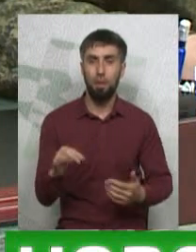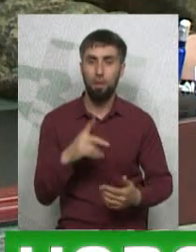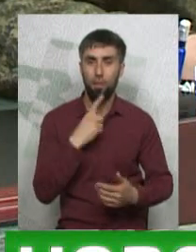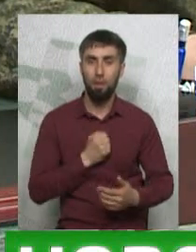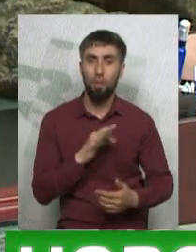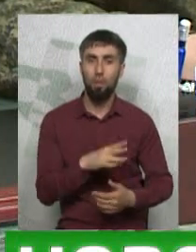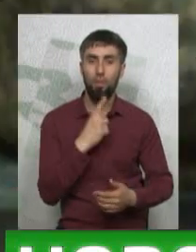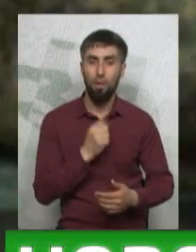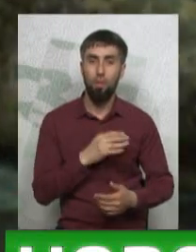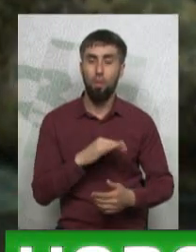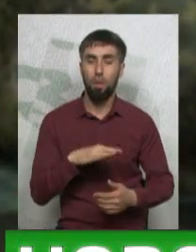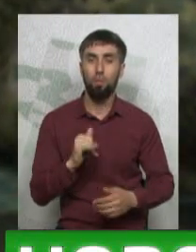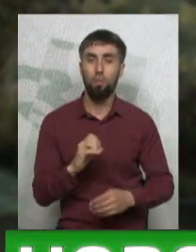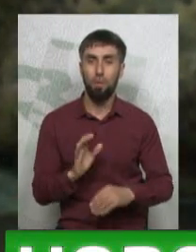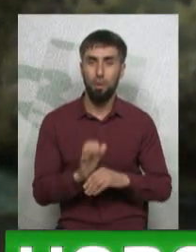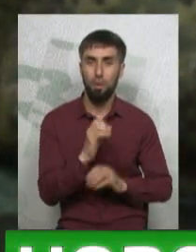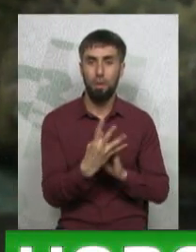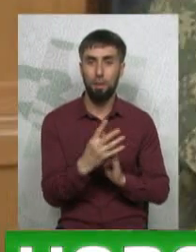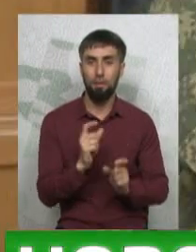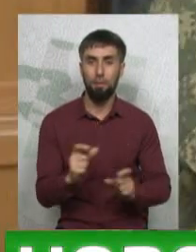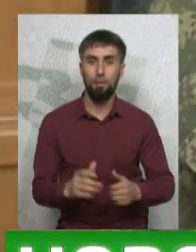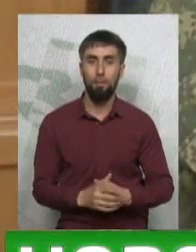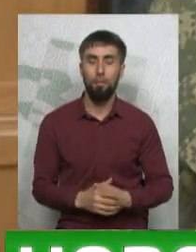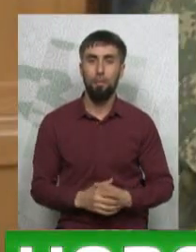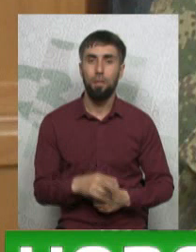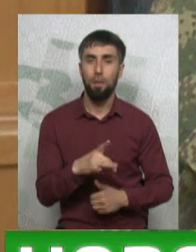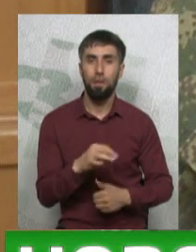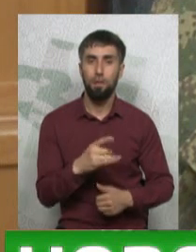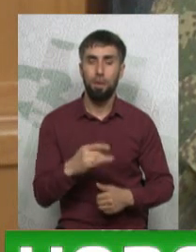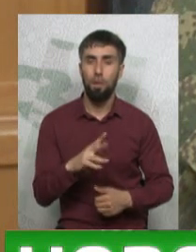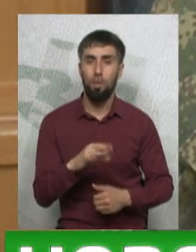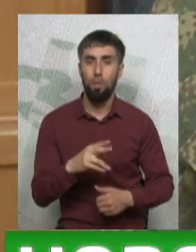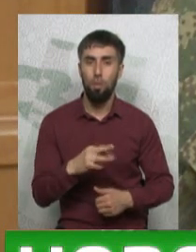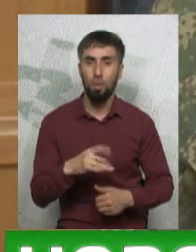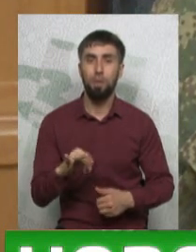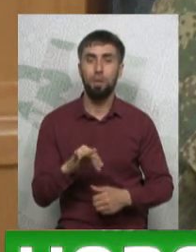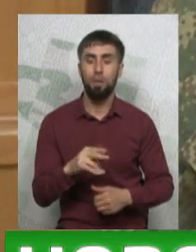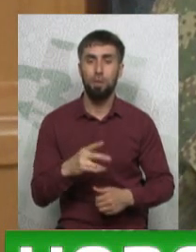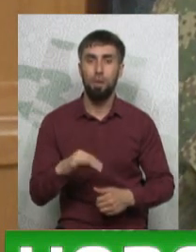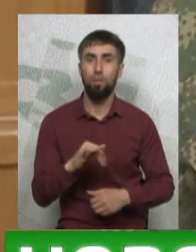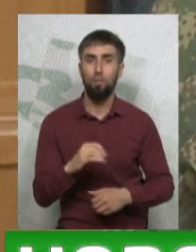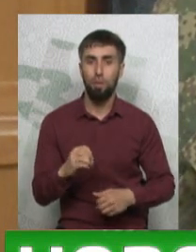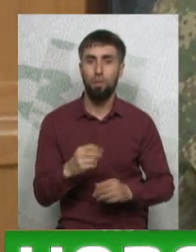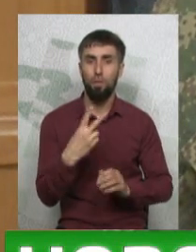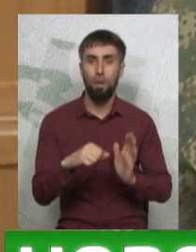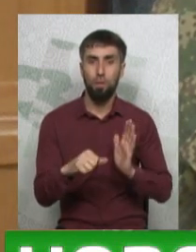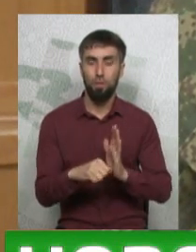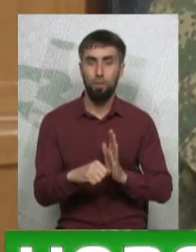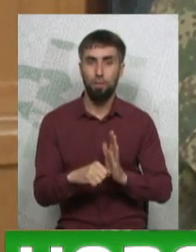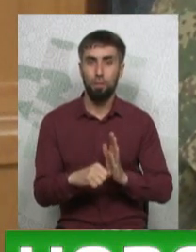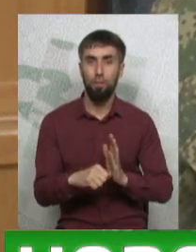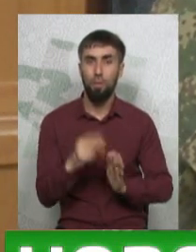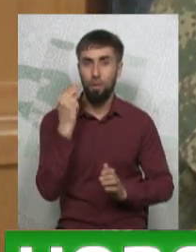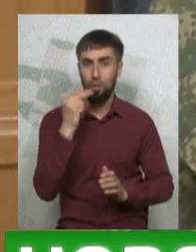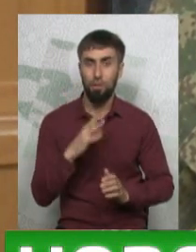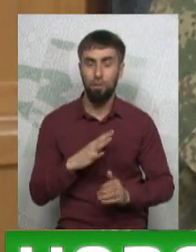от военкомата уже отправлено 14 новобранцев. Призывная кампания идет полным ходом. Уже 26